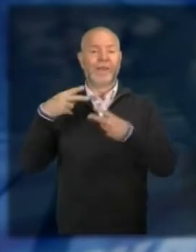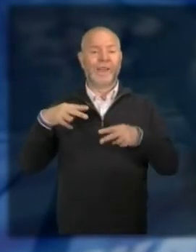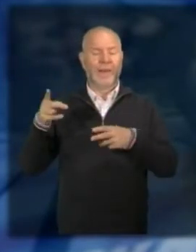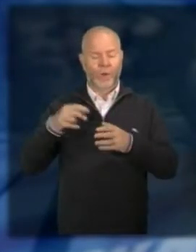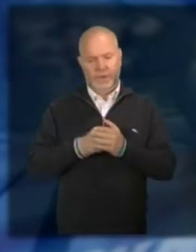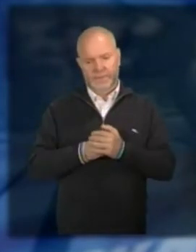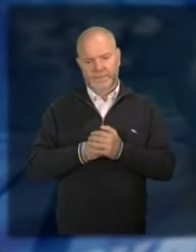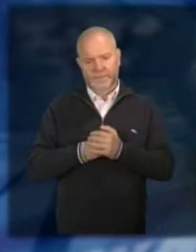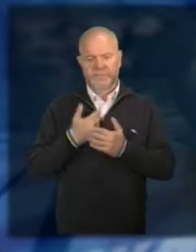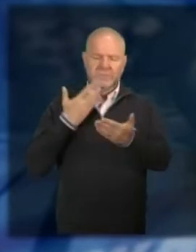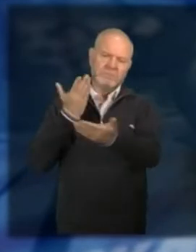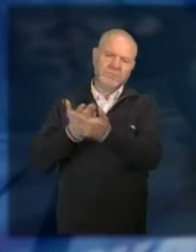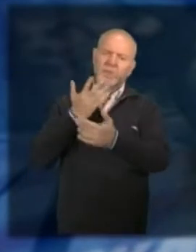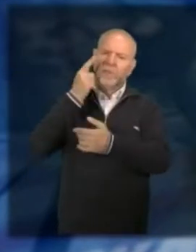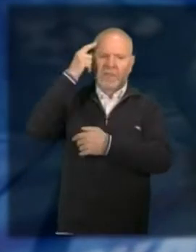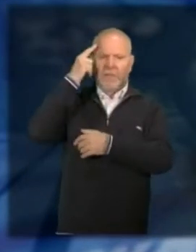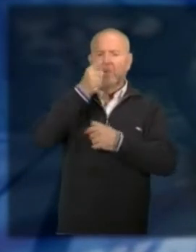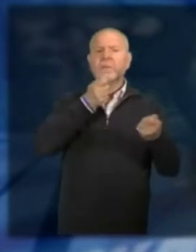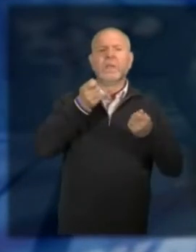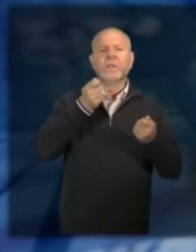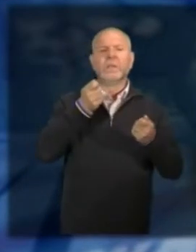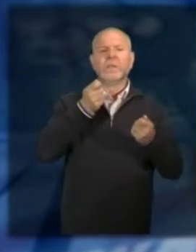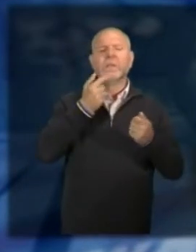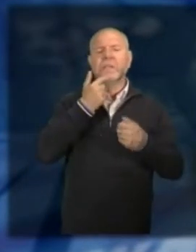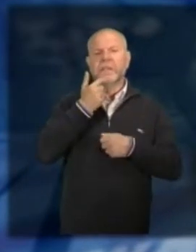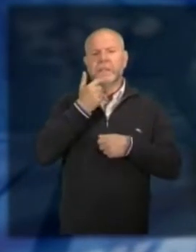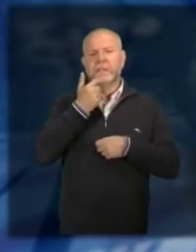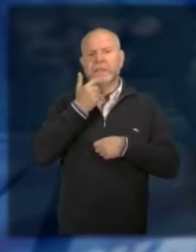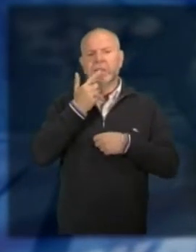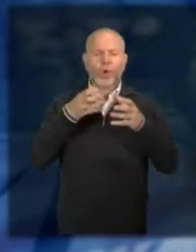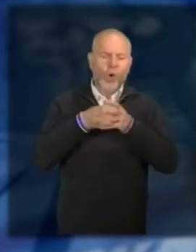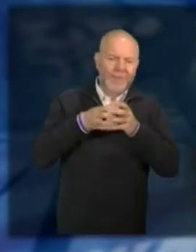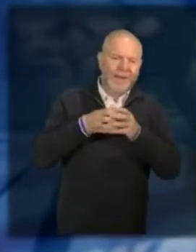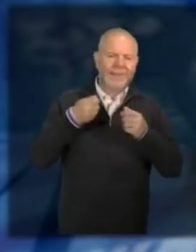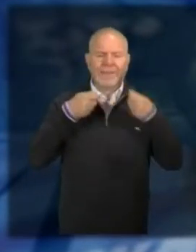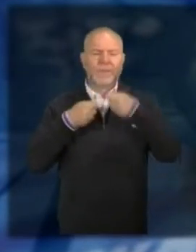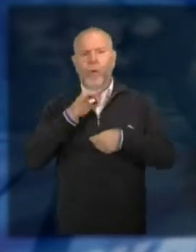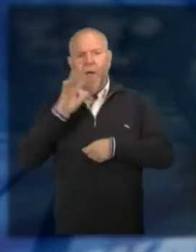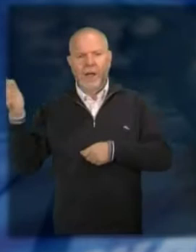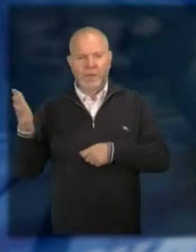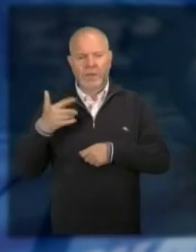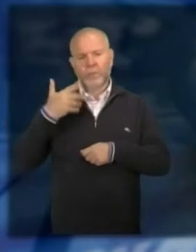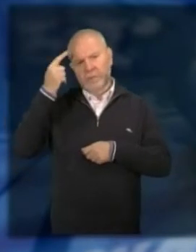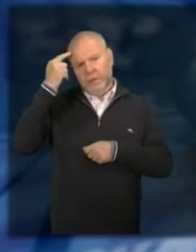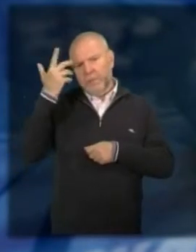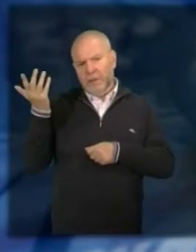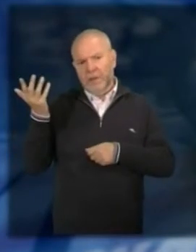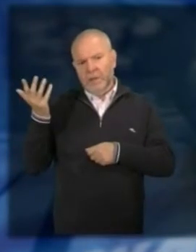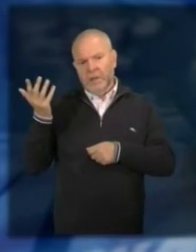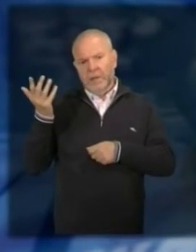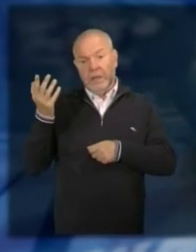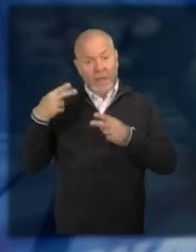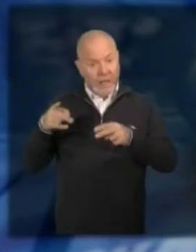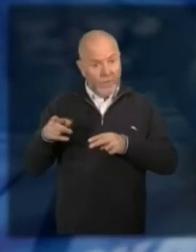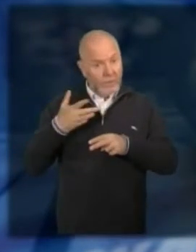Ronco. Vorremmo sapere da chi è gestita la loro presenza, se da una cooperativa o da altri. Non solo, chiediamo se ci sia la possibilità che a